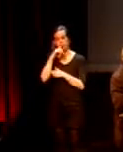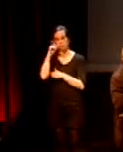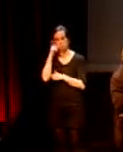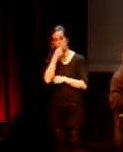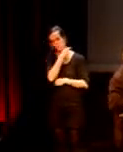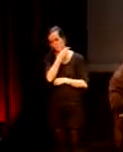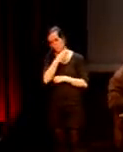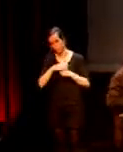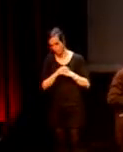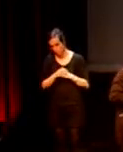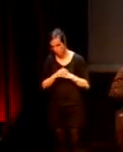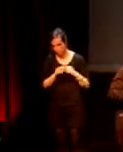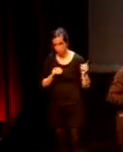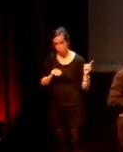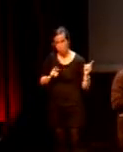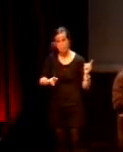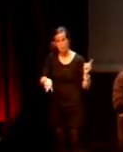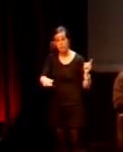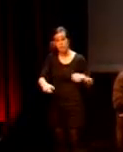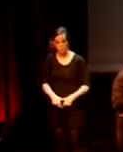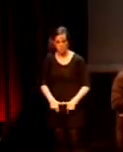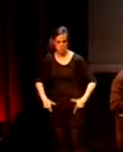n'y a pas de slip. Hein. Mais bon, je l'ai mis pour être correct.